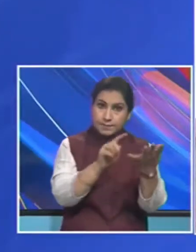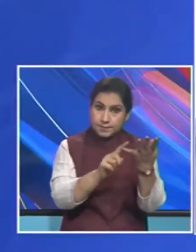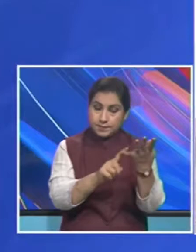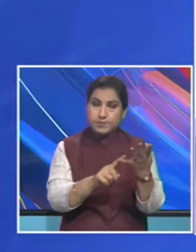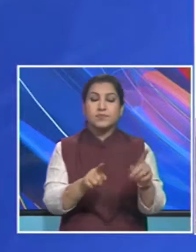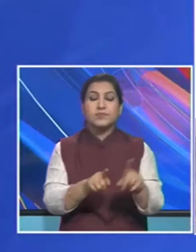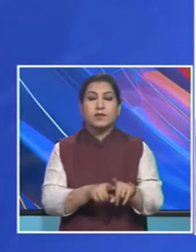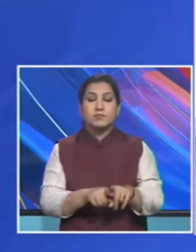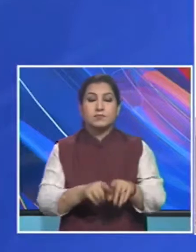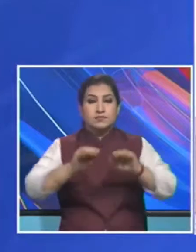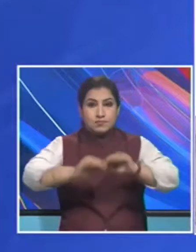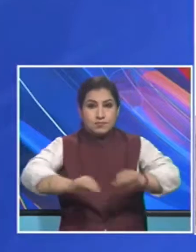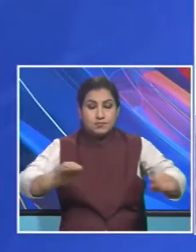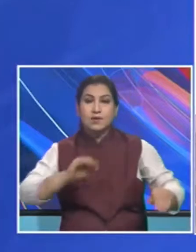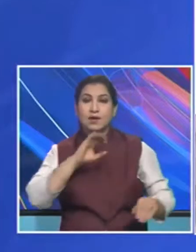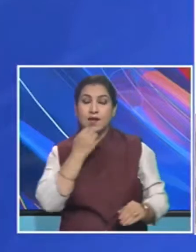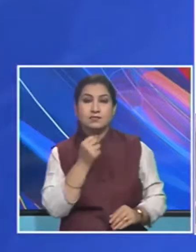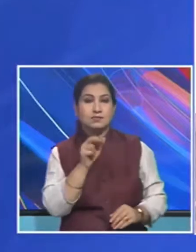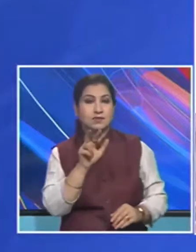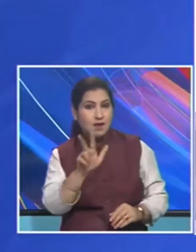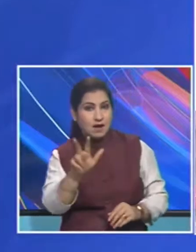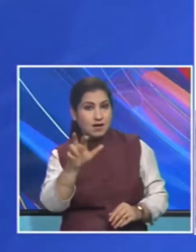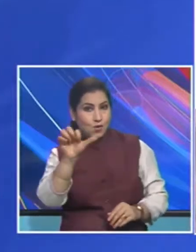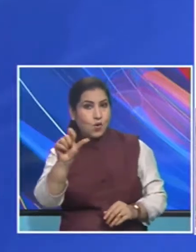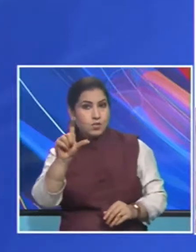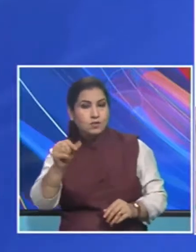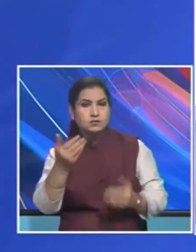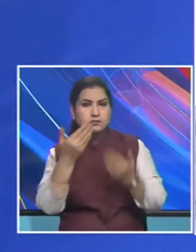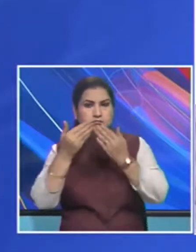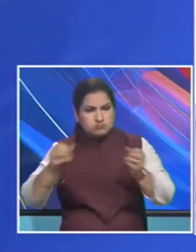शिक्षा के लिए लड़कियों को प्रेरित करने की राष्ट्रीय योजना।